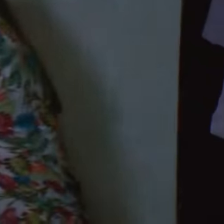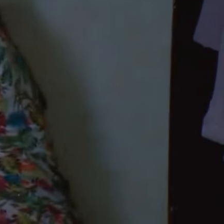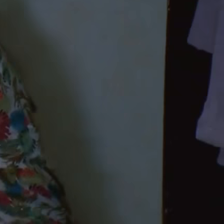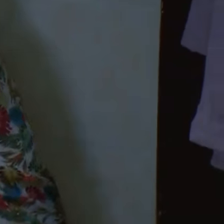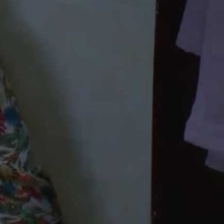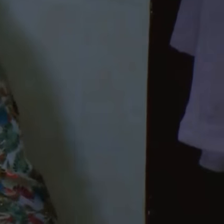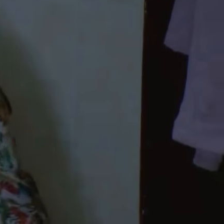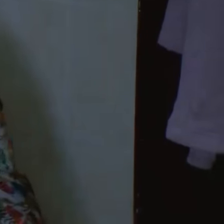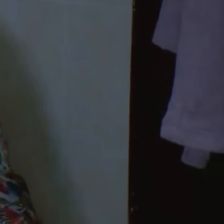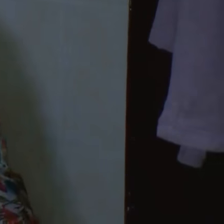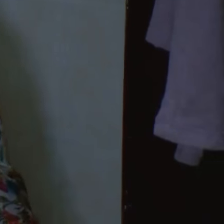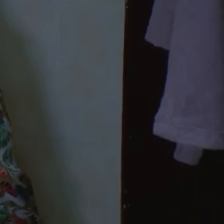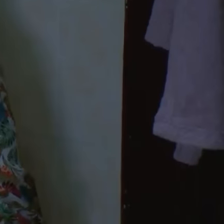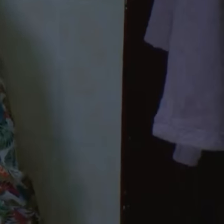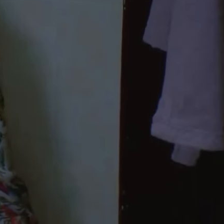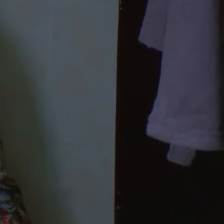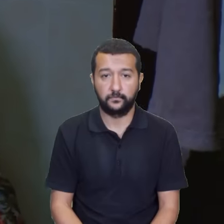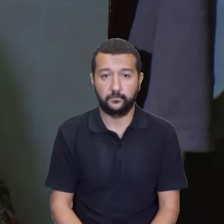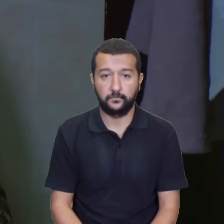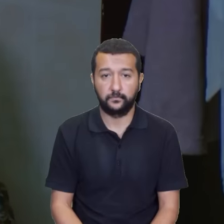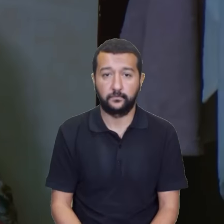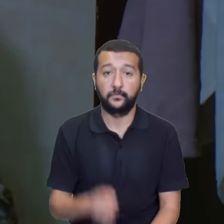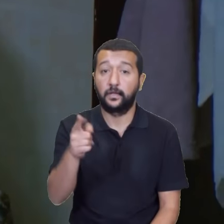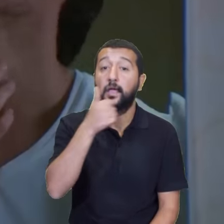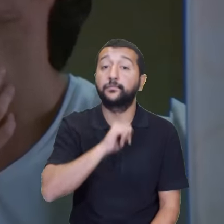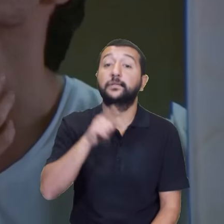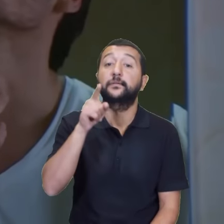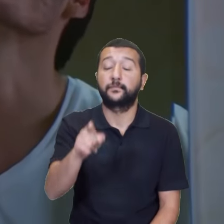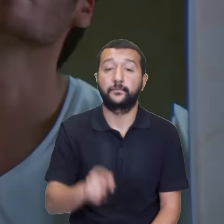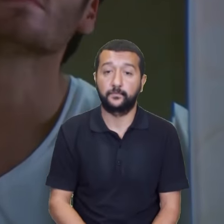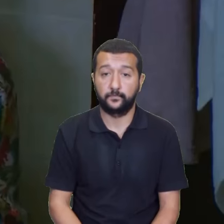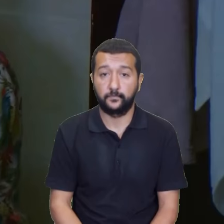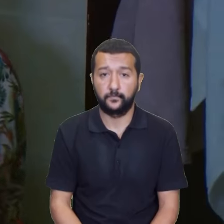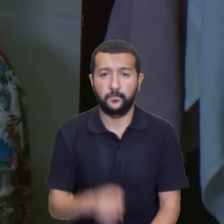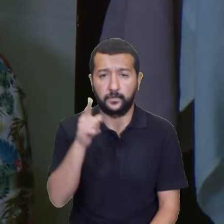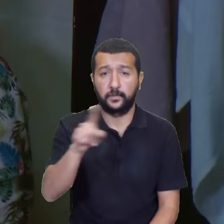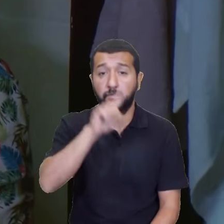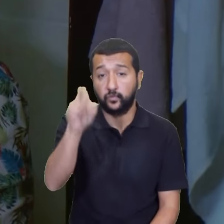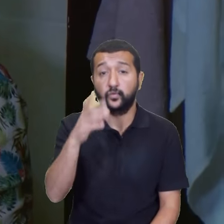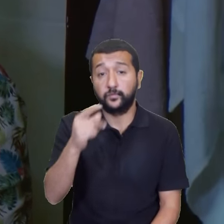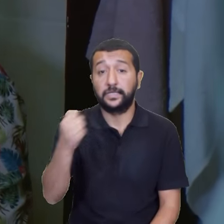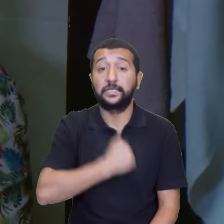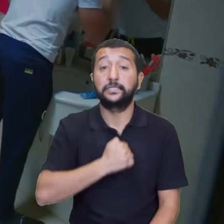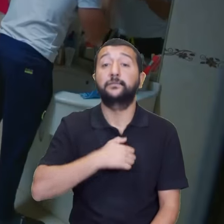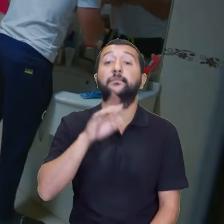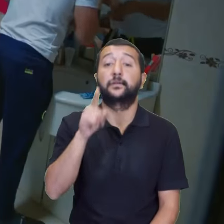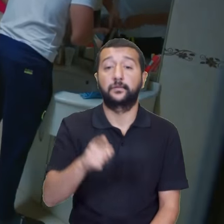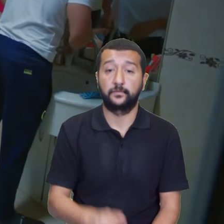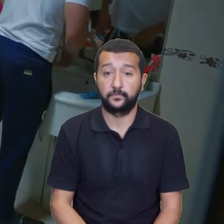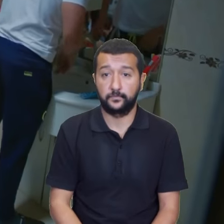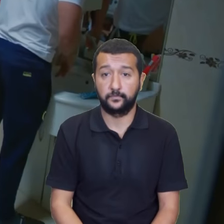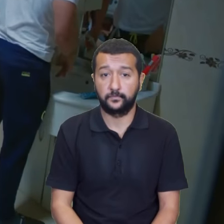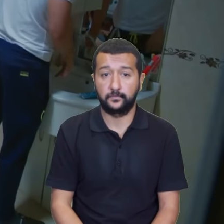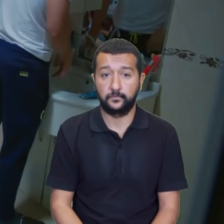Sevda makineye çamaşırları atıyor. Abi. Hı? Sana bir şey soracağım ama kızma.